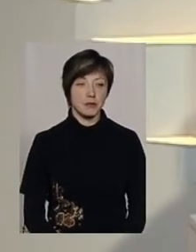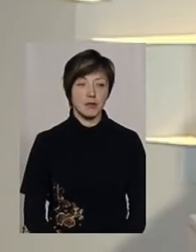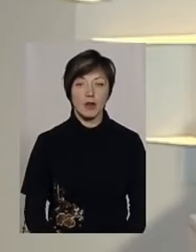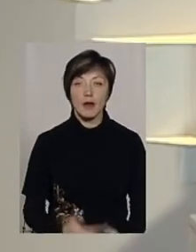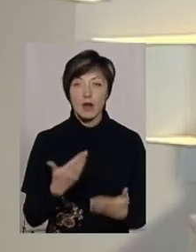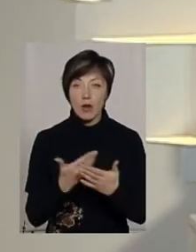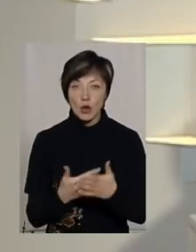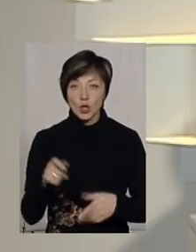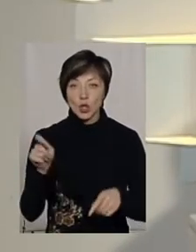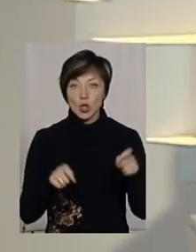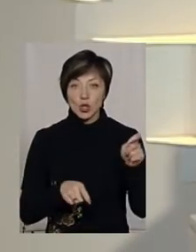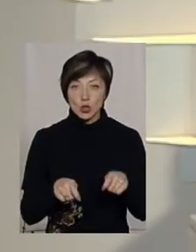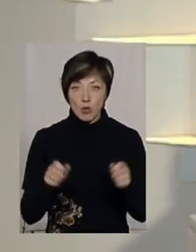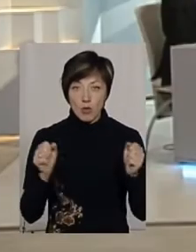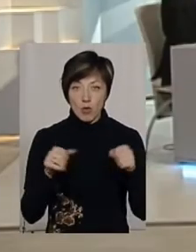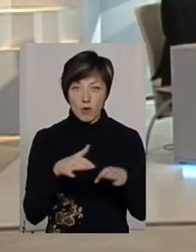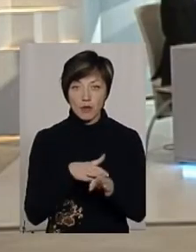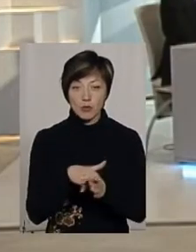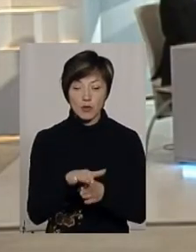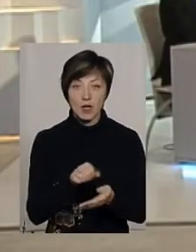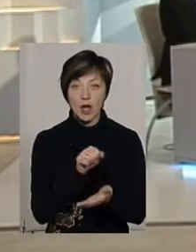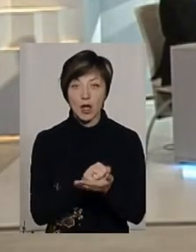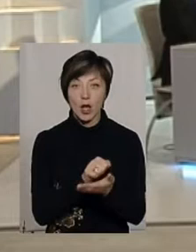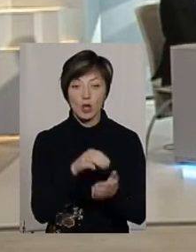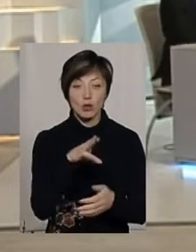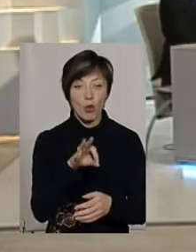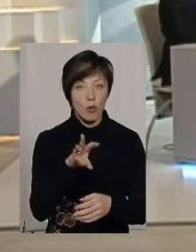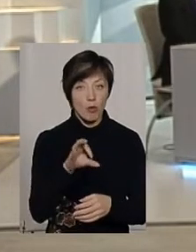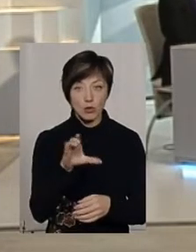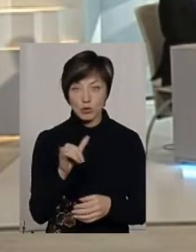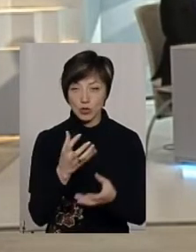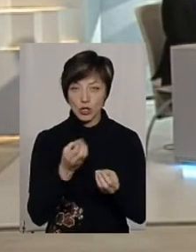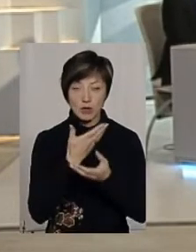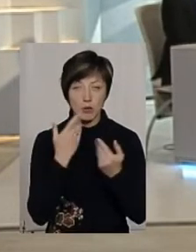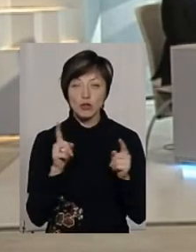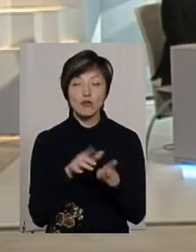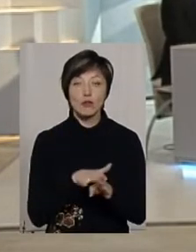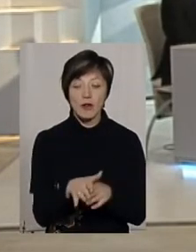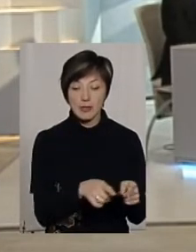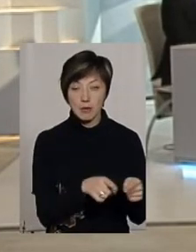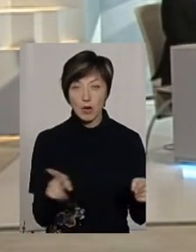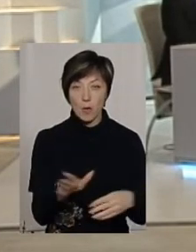От собор відбувся, Томосу ще немає. Що в цей період відбувається от між церквами?